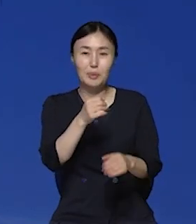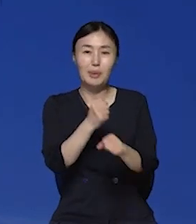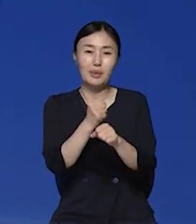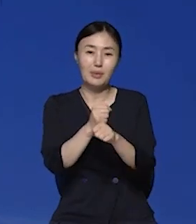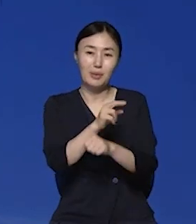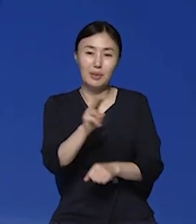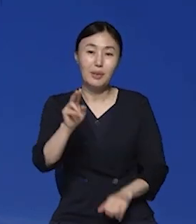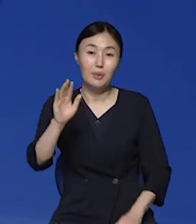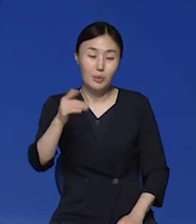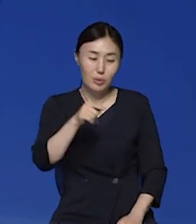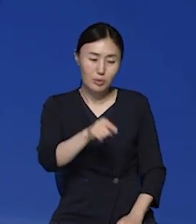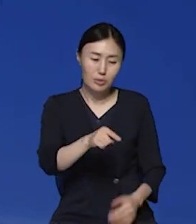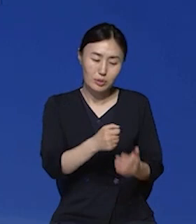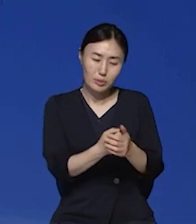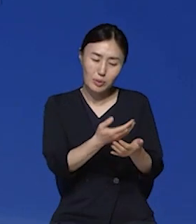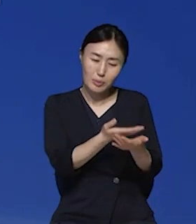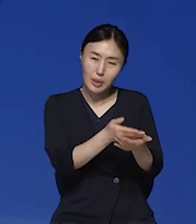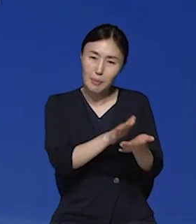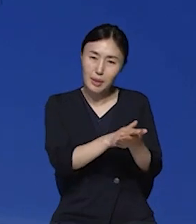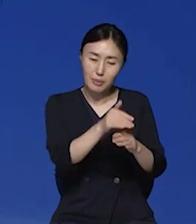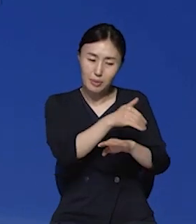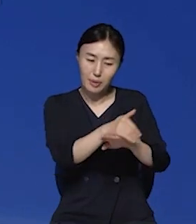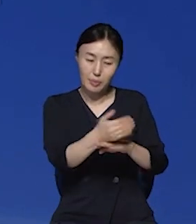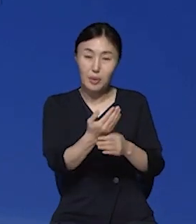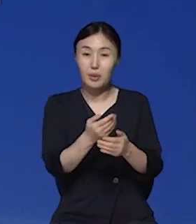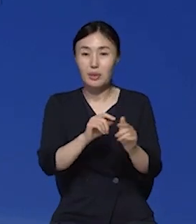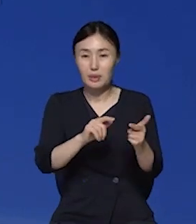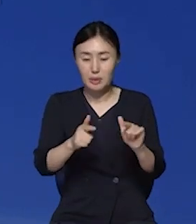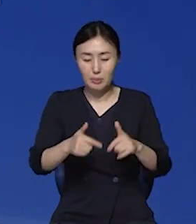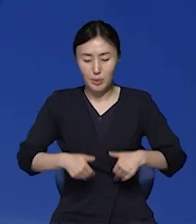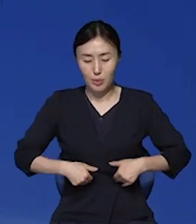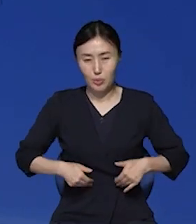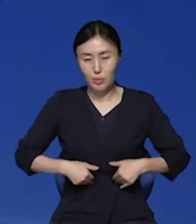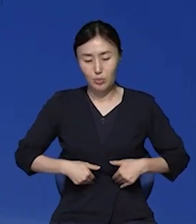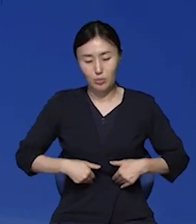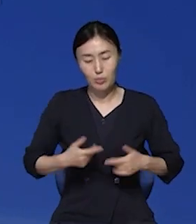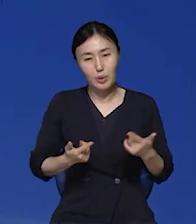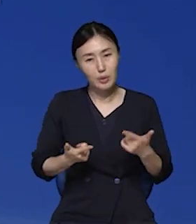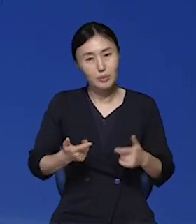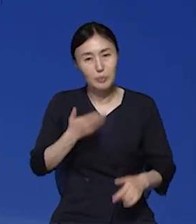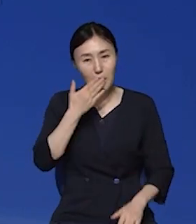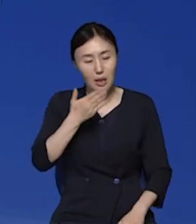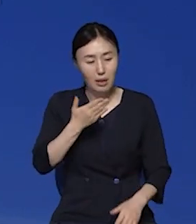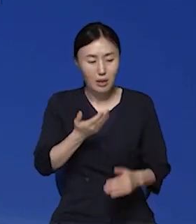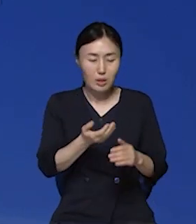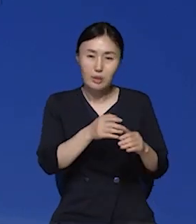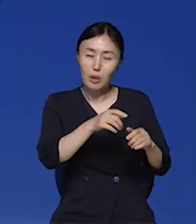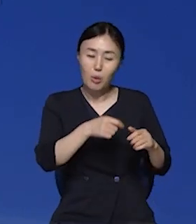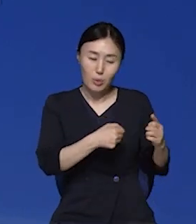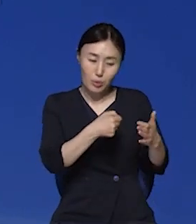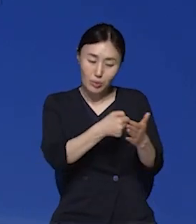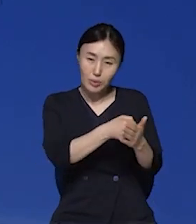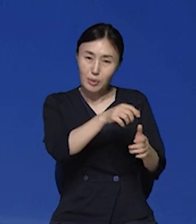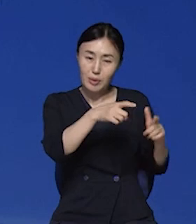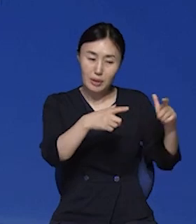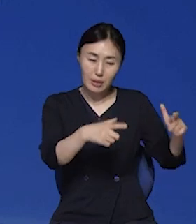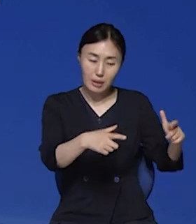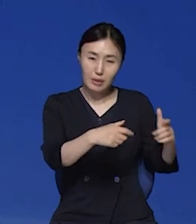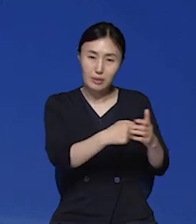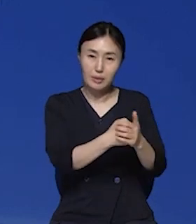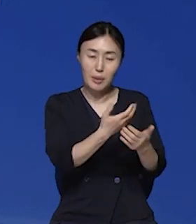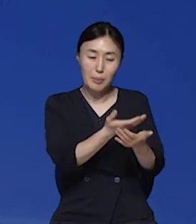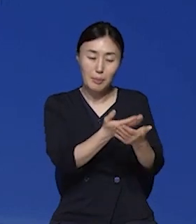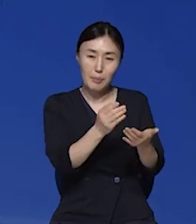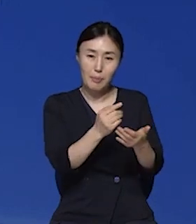시 종전부지 개발계획 변경 등 필요한 조치를 해야 한다. 여기서 종전부지 개발계획 변경이라는 부분이